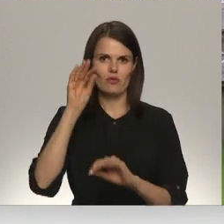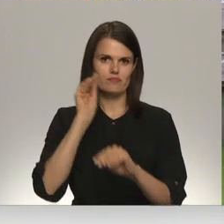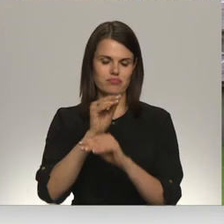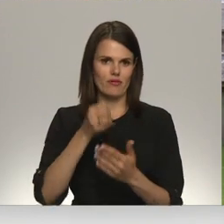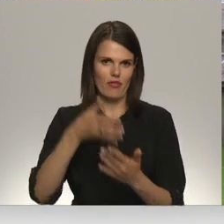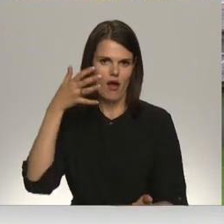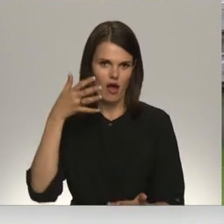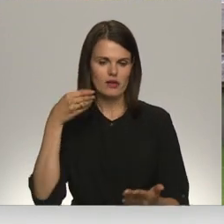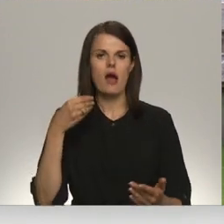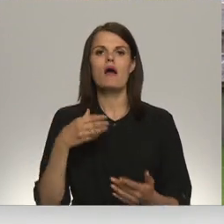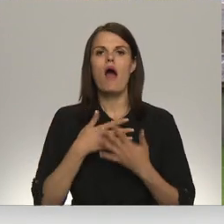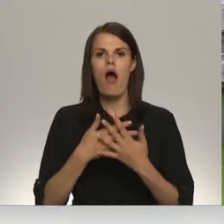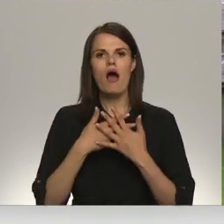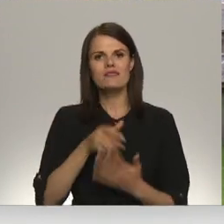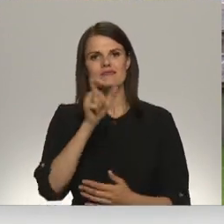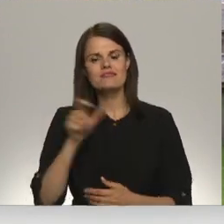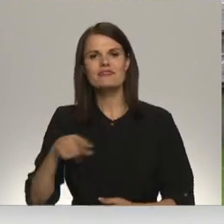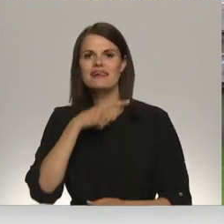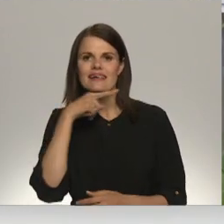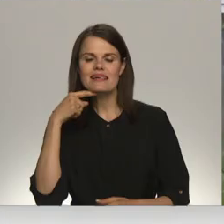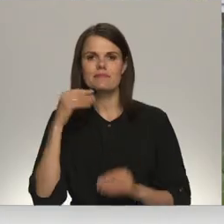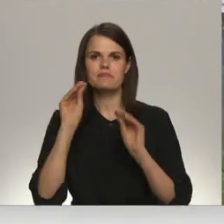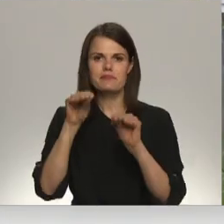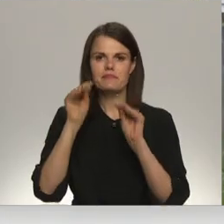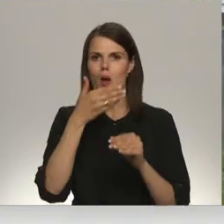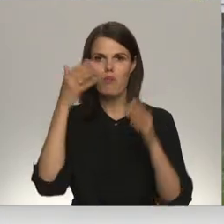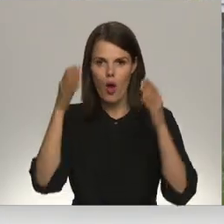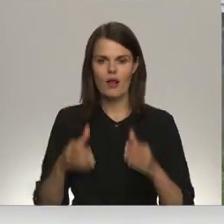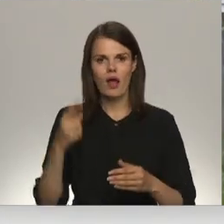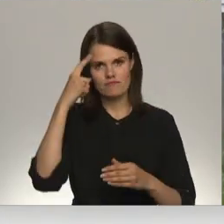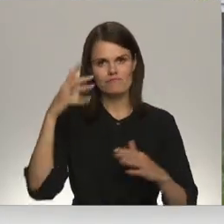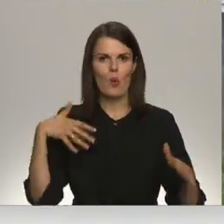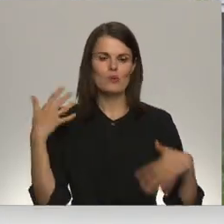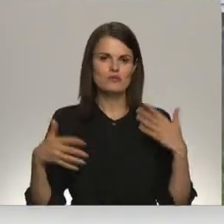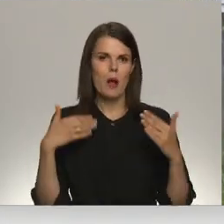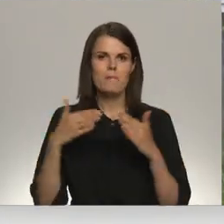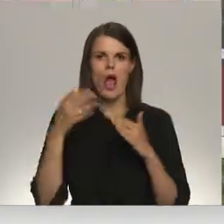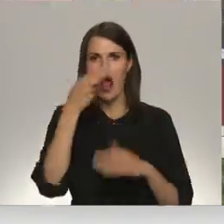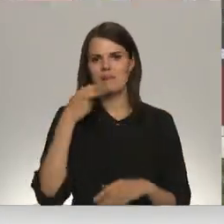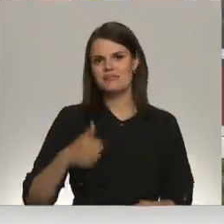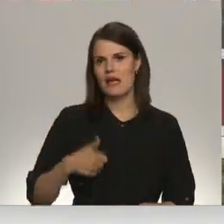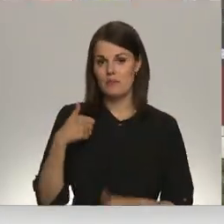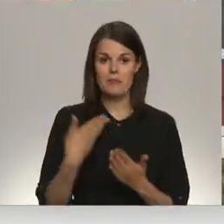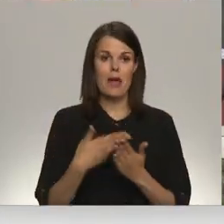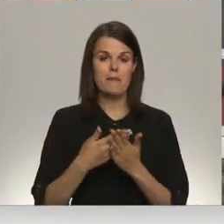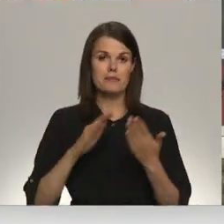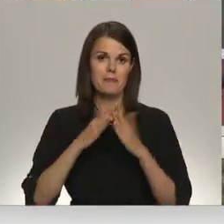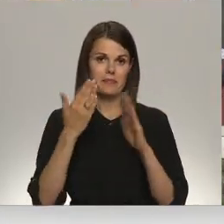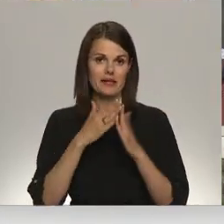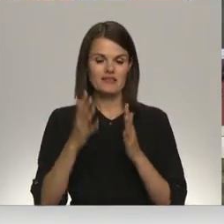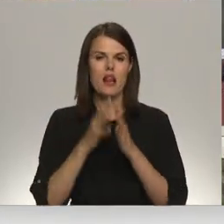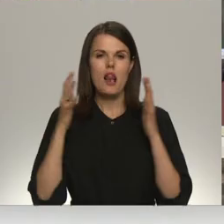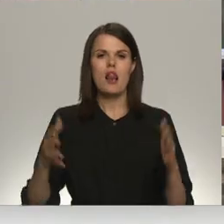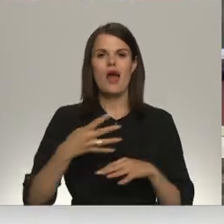20-30%. Aktīva iedzīvotāja vēlme pieslēgt boilerus raisa bažas arī māju apsaimniekotājiem. Piemēram, pilsētas